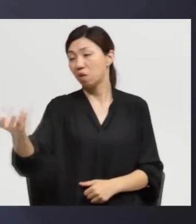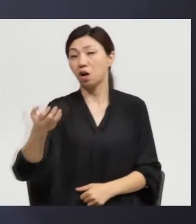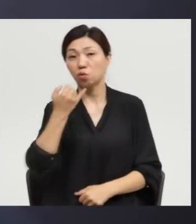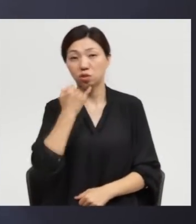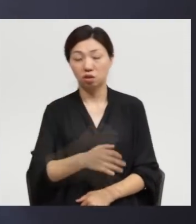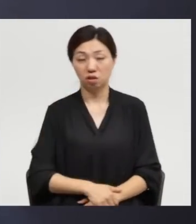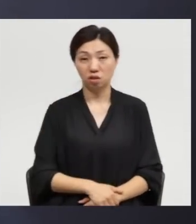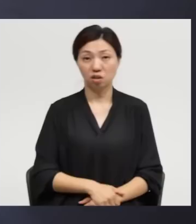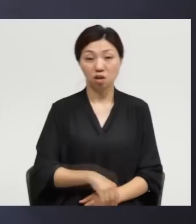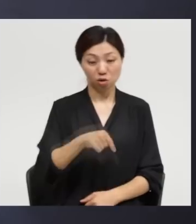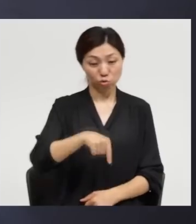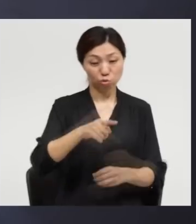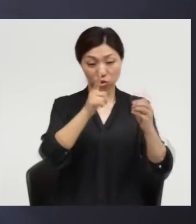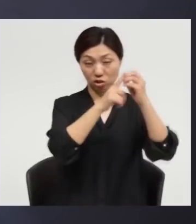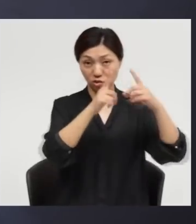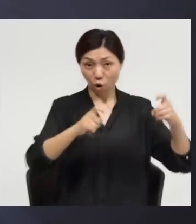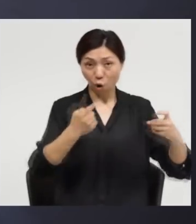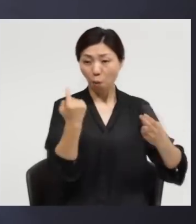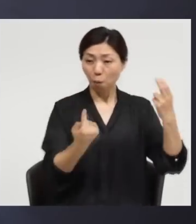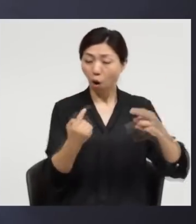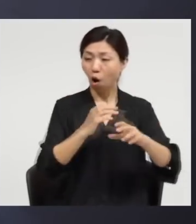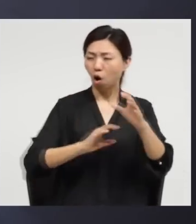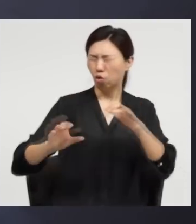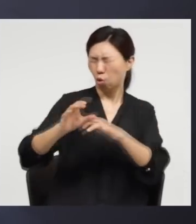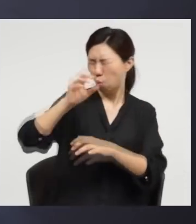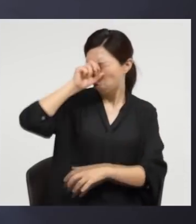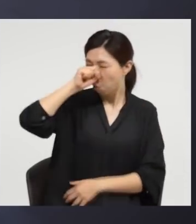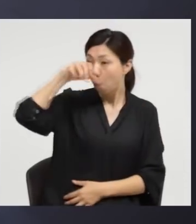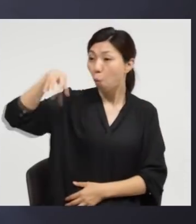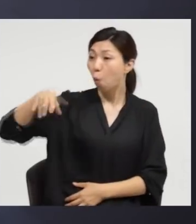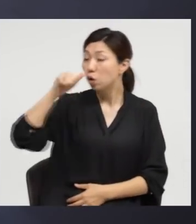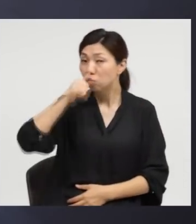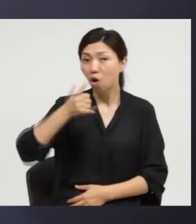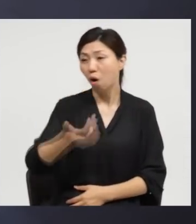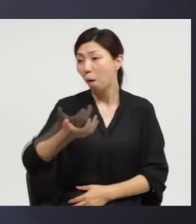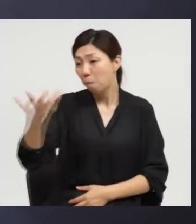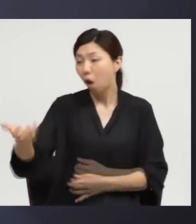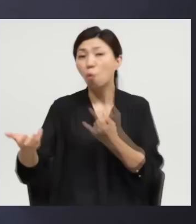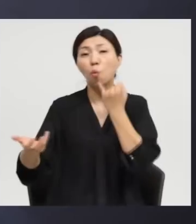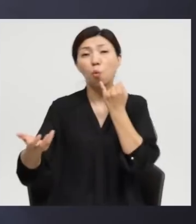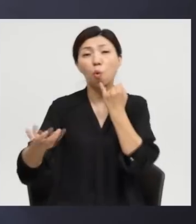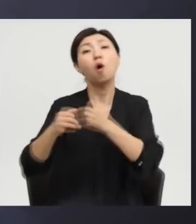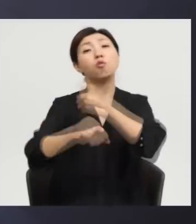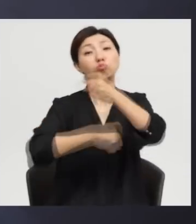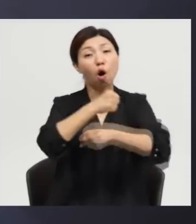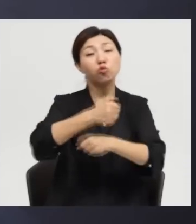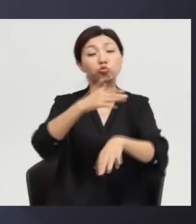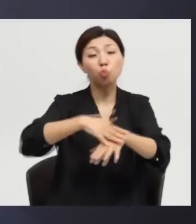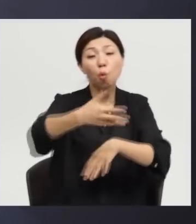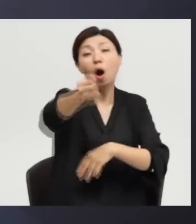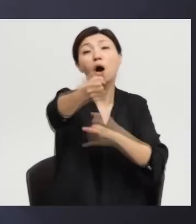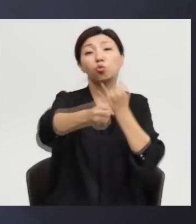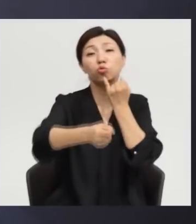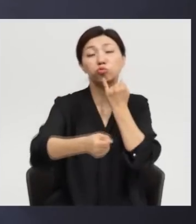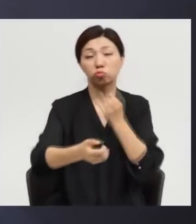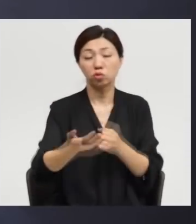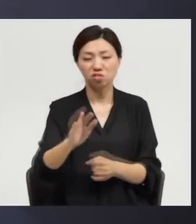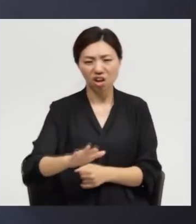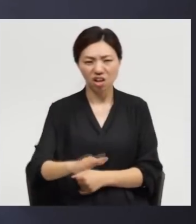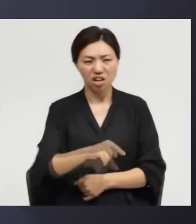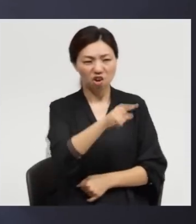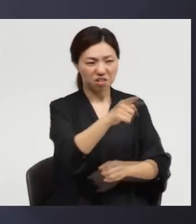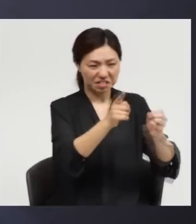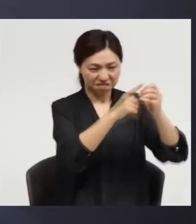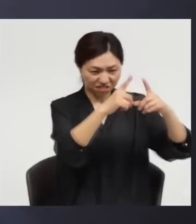정퇴보다 딴 자리 더 좋은 게 있어서 간다. 이거는 괜찮아요. 사람은 자기 자유가 있으니까. 근데 뭐 정퇴